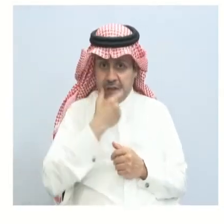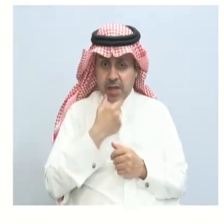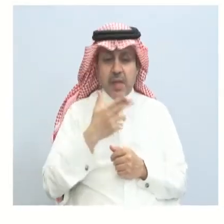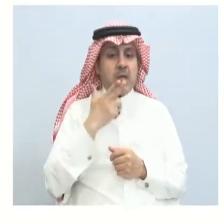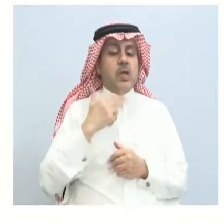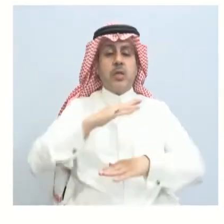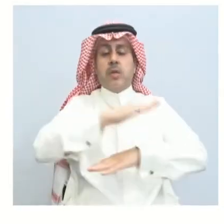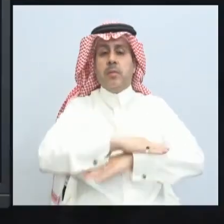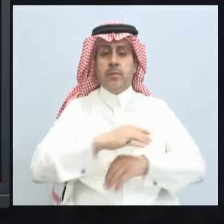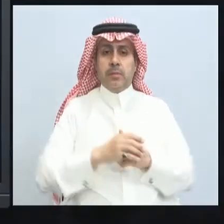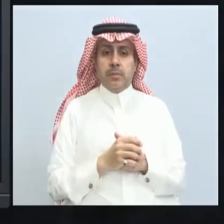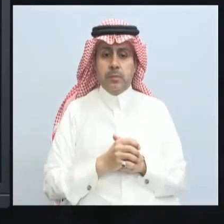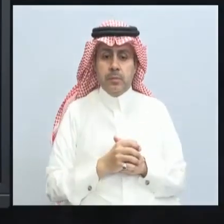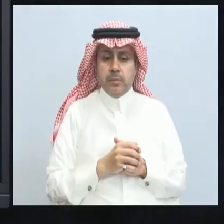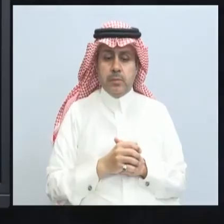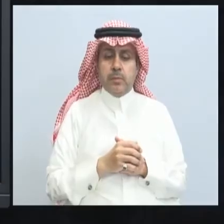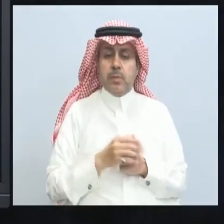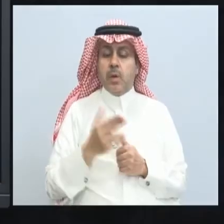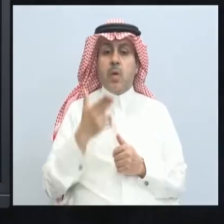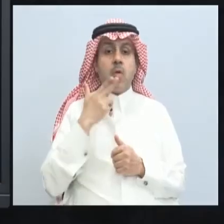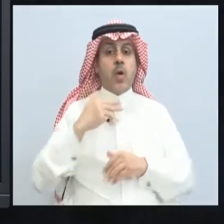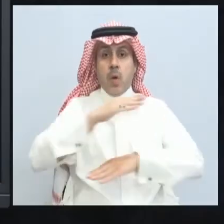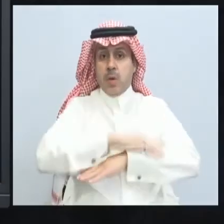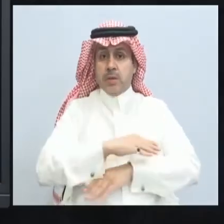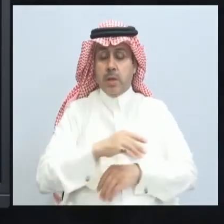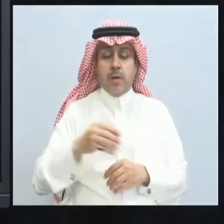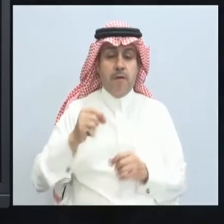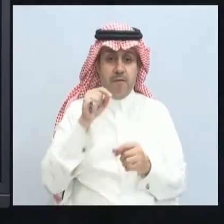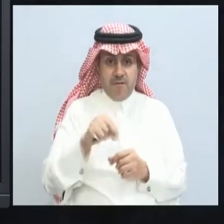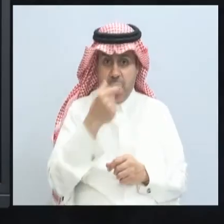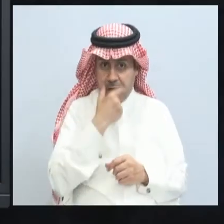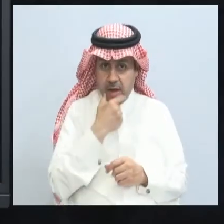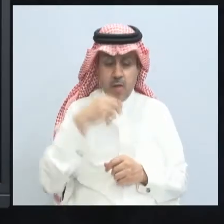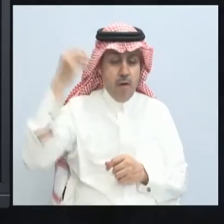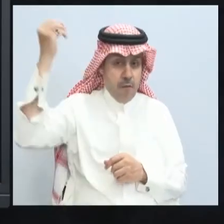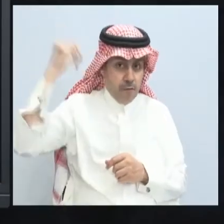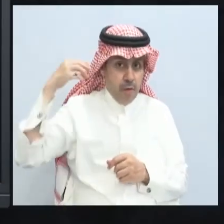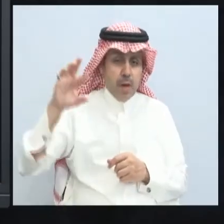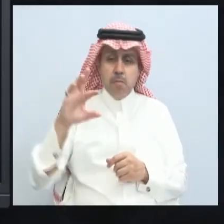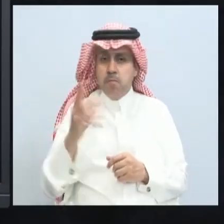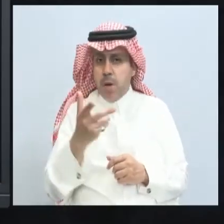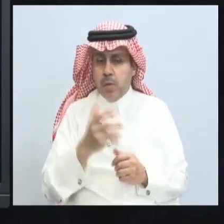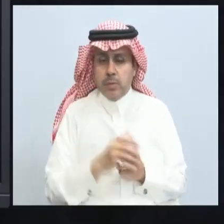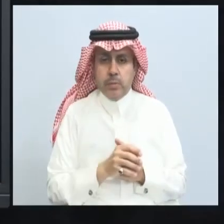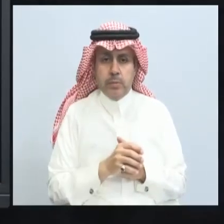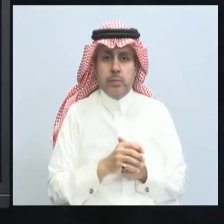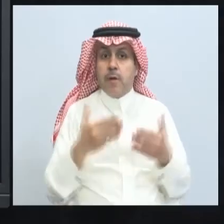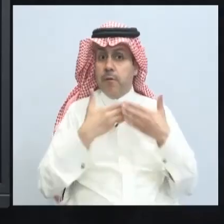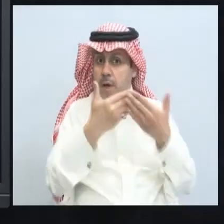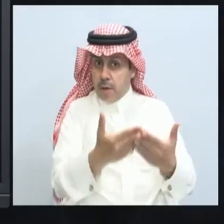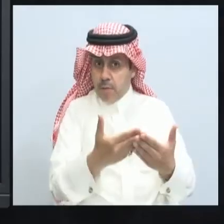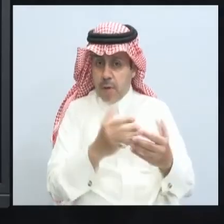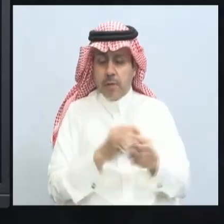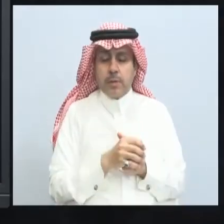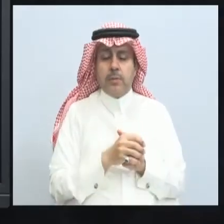خلقه من يكون خلقه حسنا من خلال الحديث هذا الحديث الذي امامكم يوجد جائزه ومكافاه